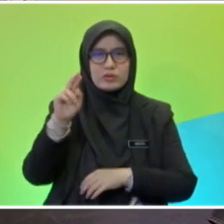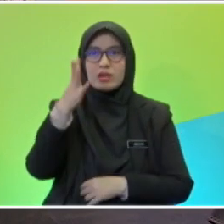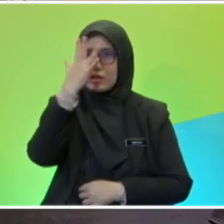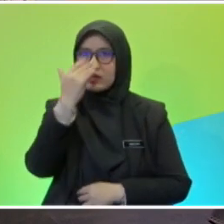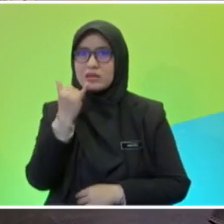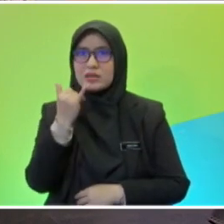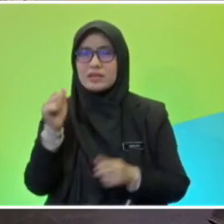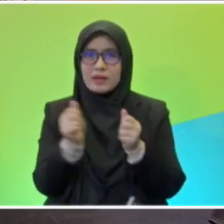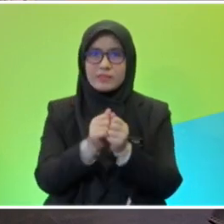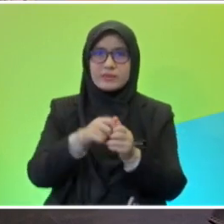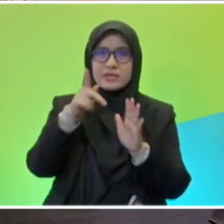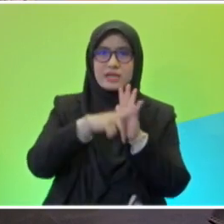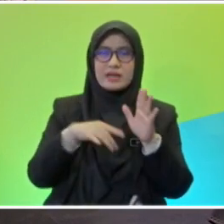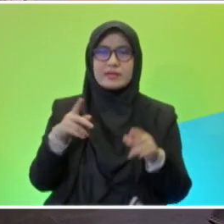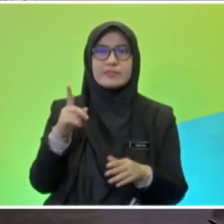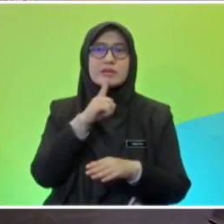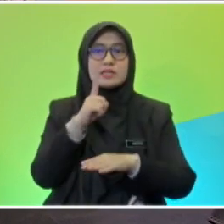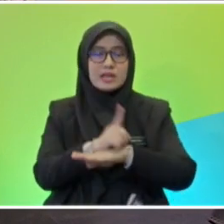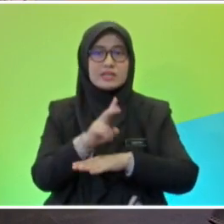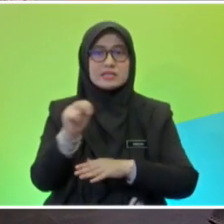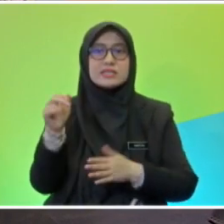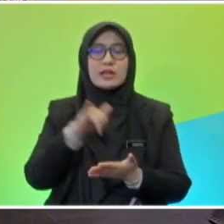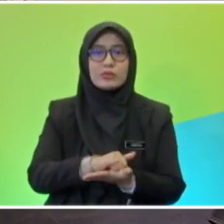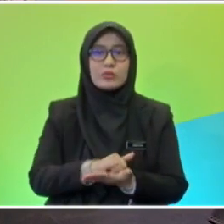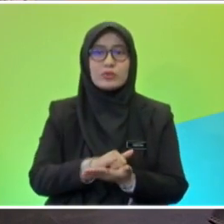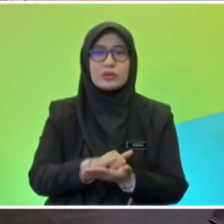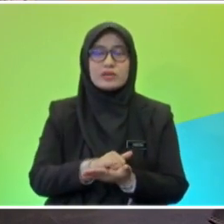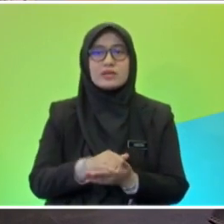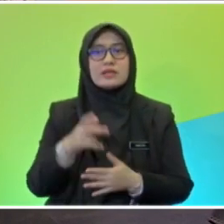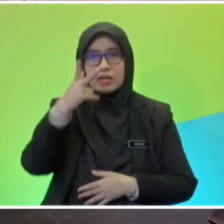tidak tidak adil untuk kita